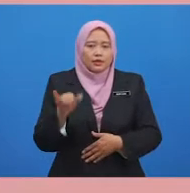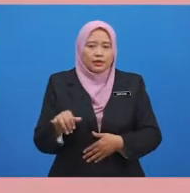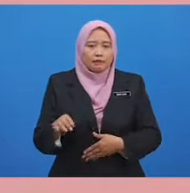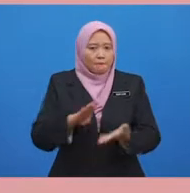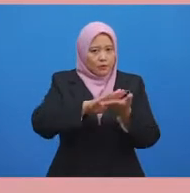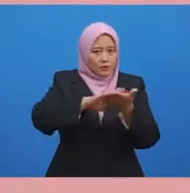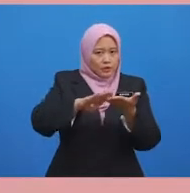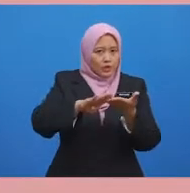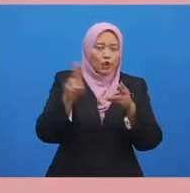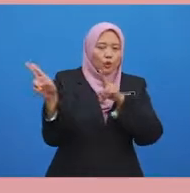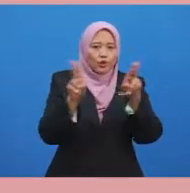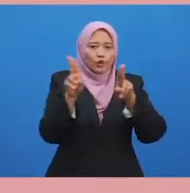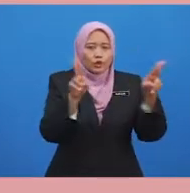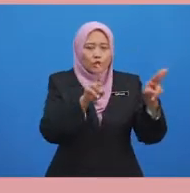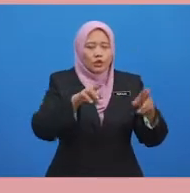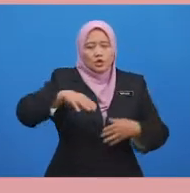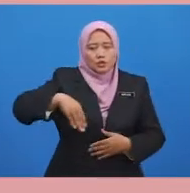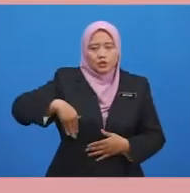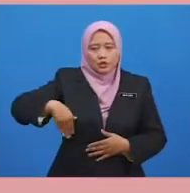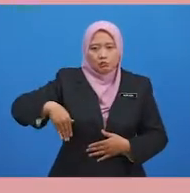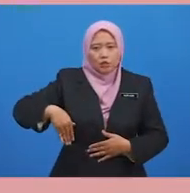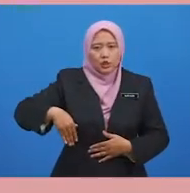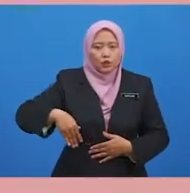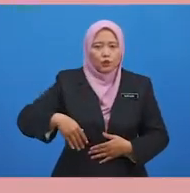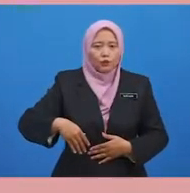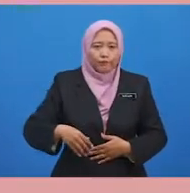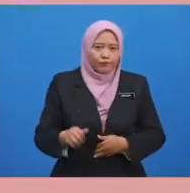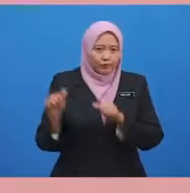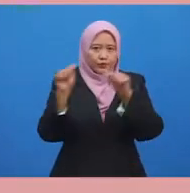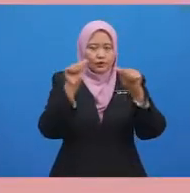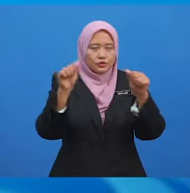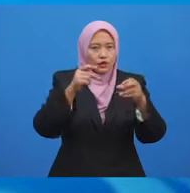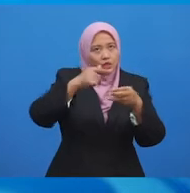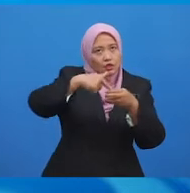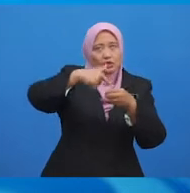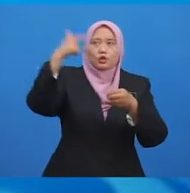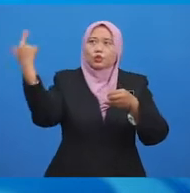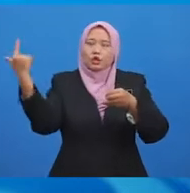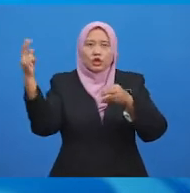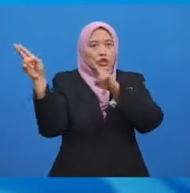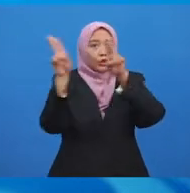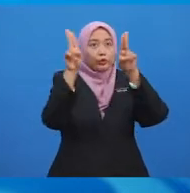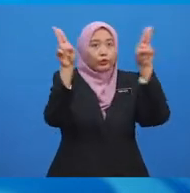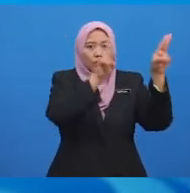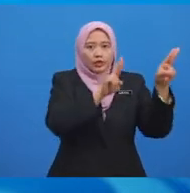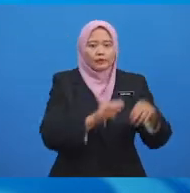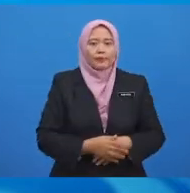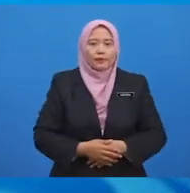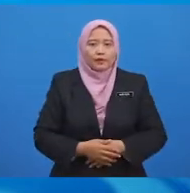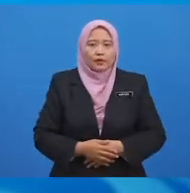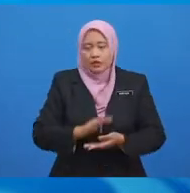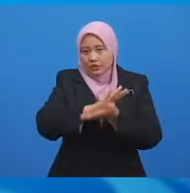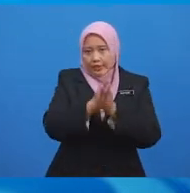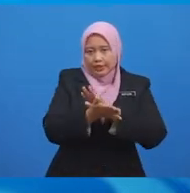udara sebelum dikeluarkan asapnya ke udara. Jadi,